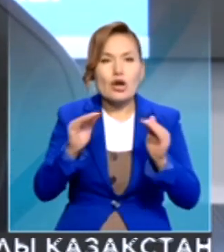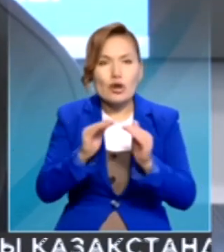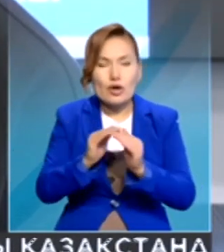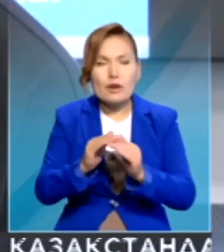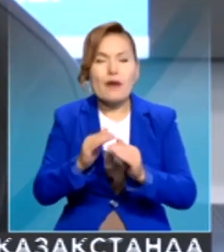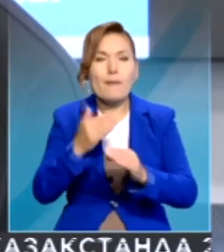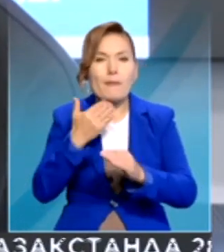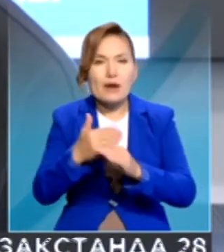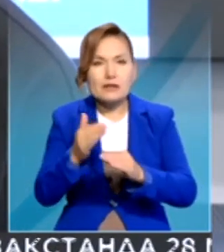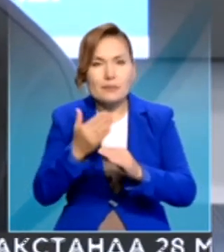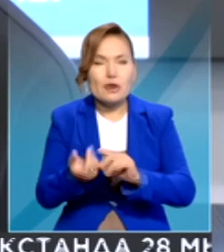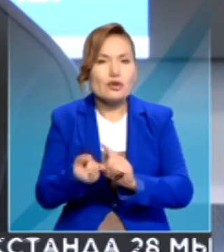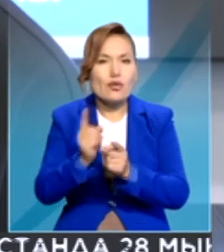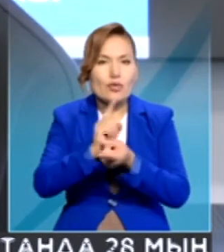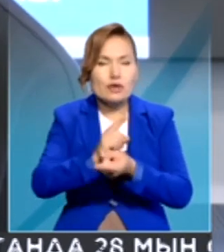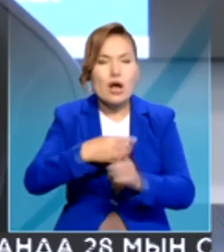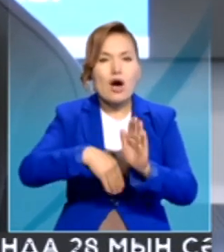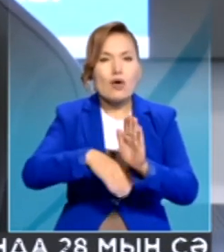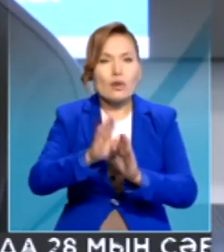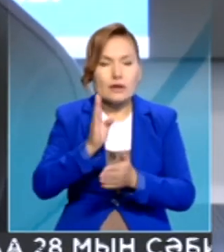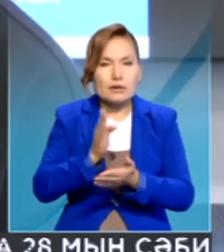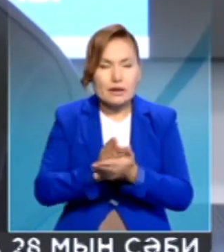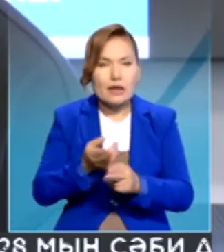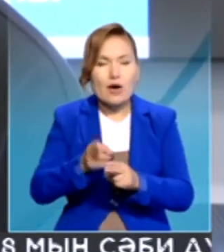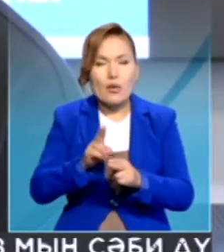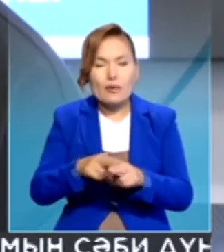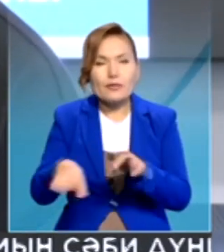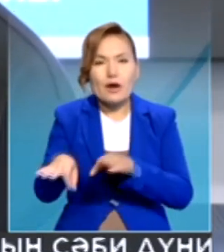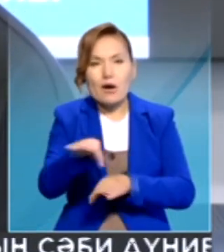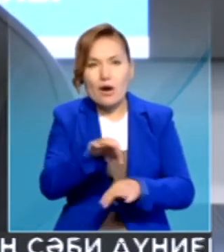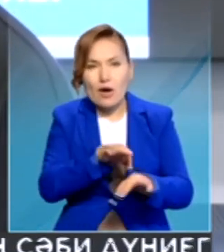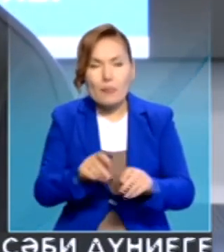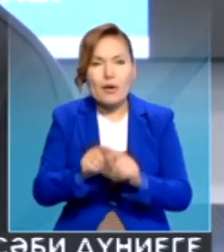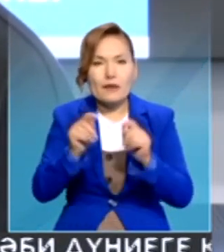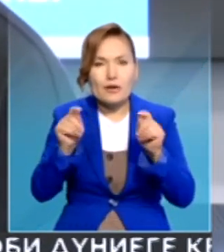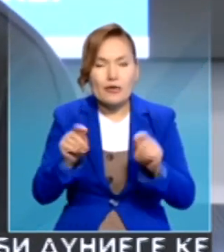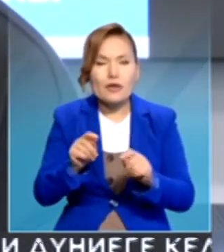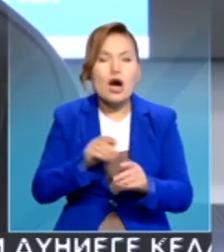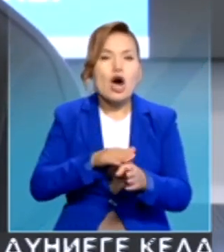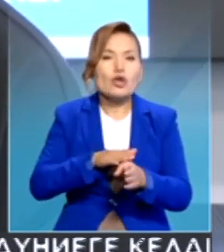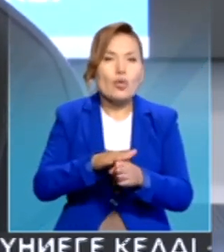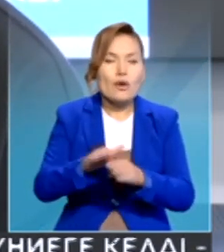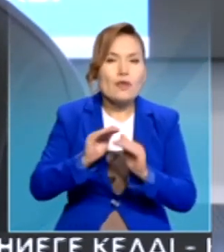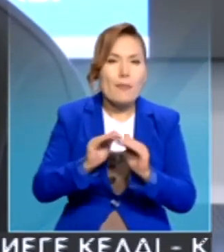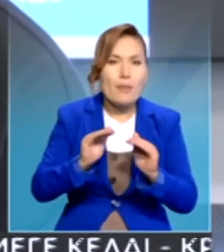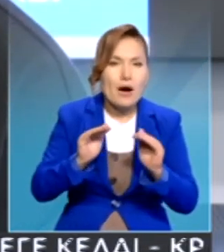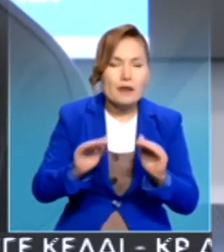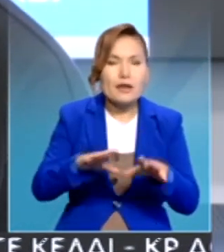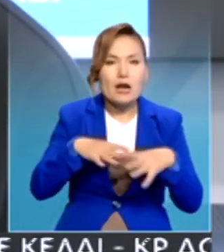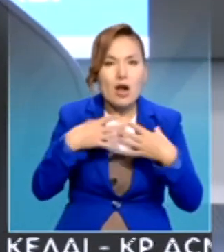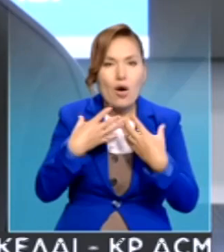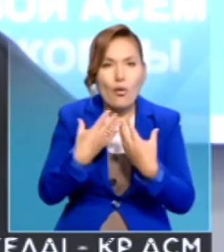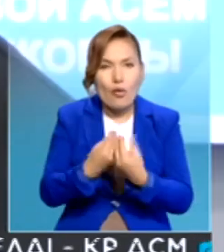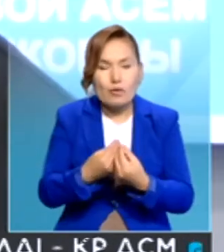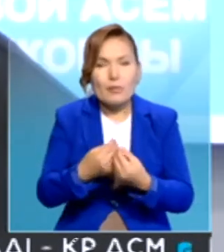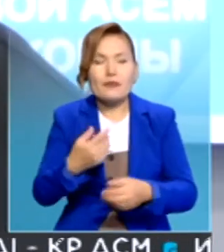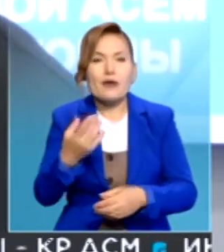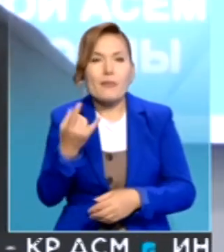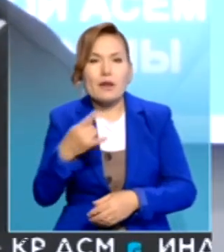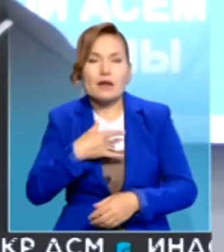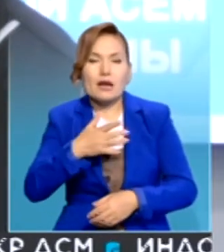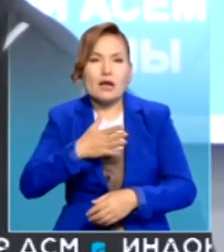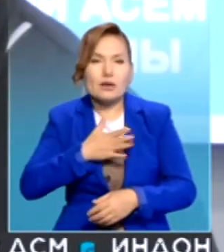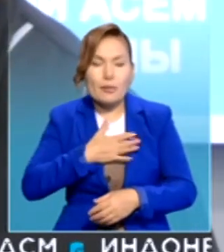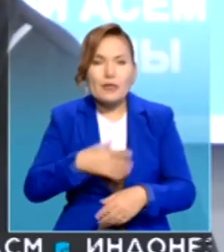Бұл пилоттық жоба аясында жүзеге асты. Осы айдан бастап толығымен балалар мен отбасыларды қолдау орталықтары болып ауысты.